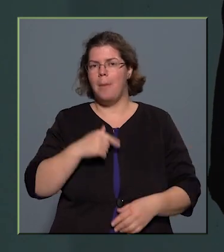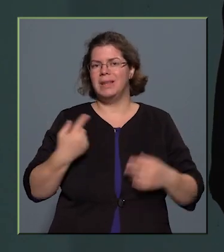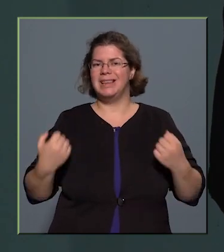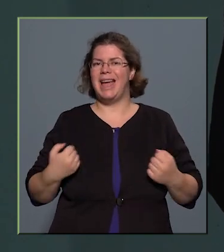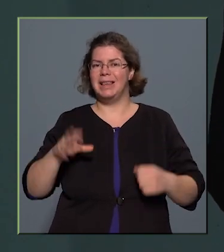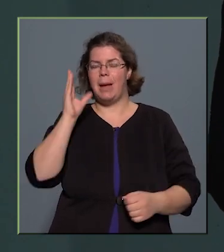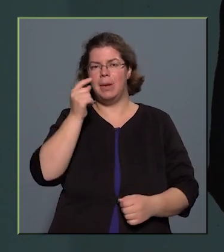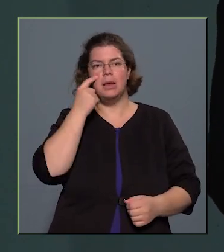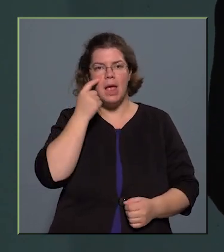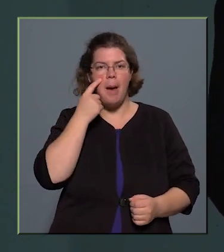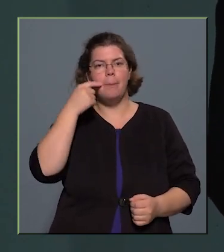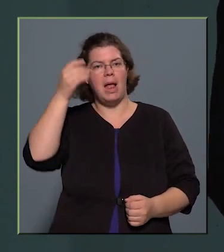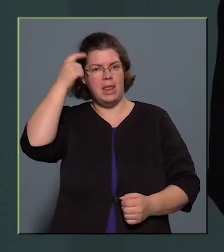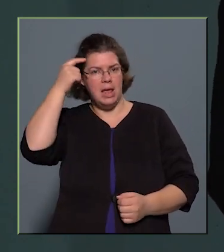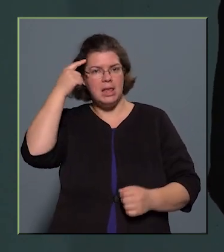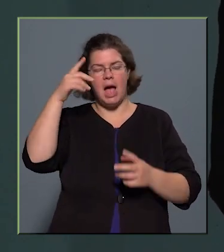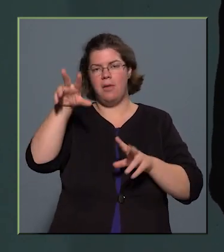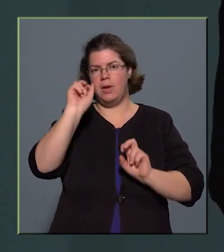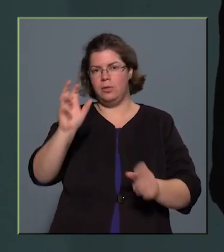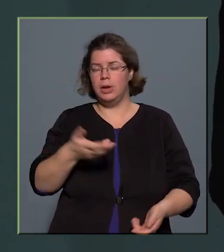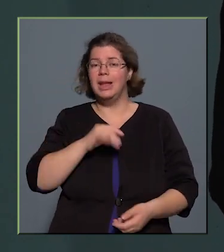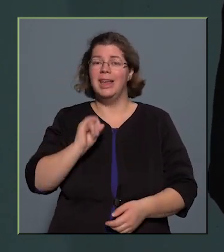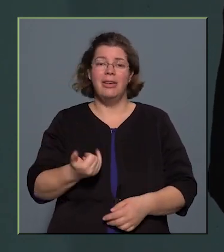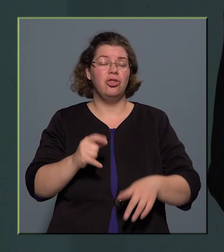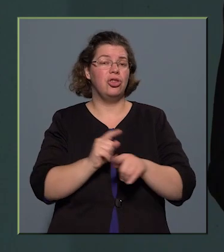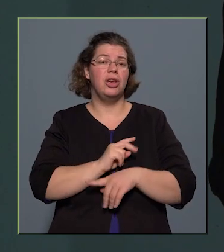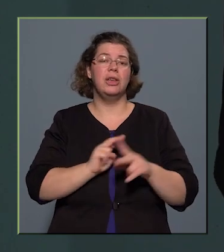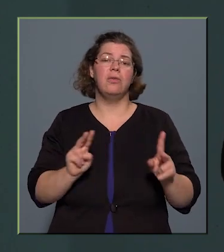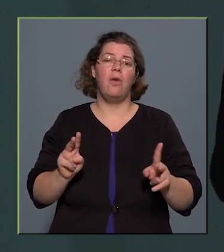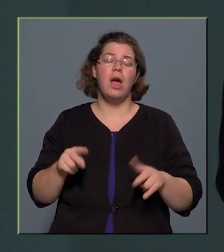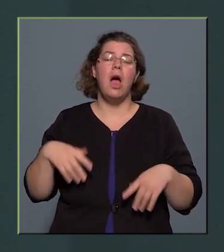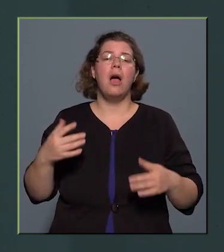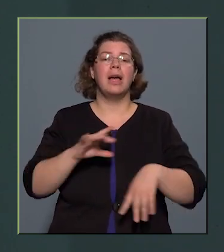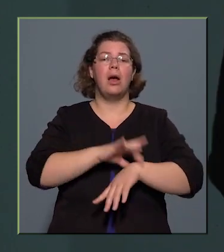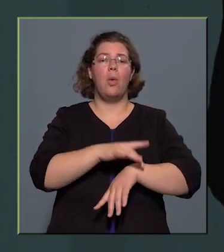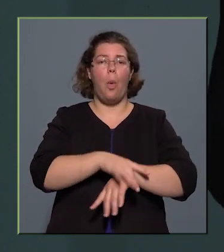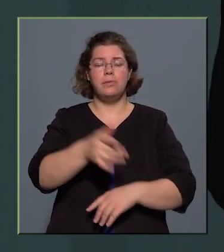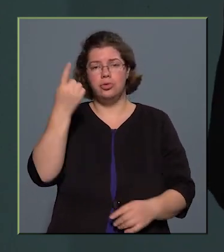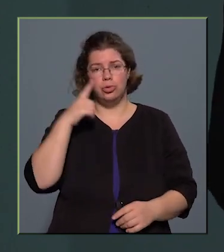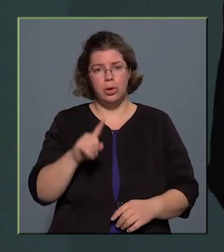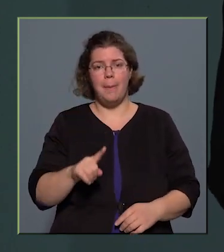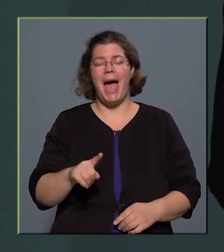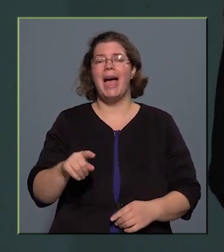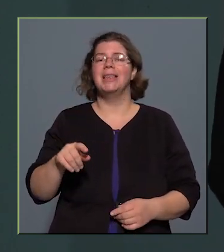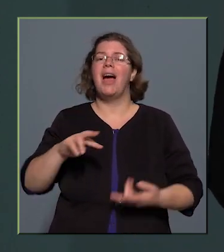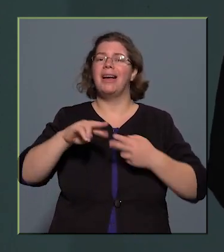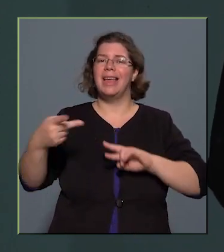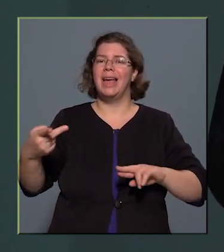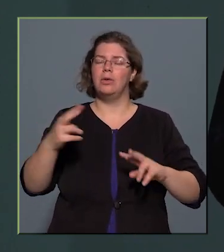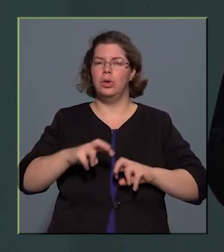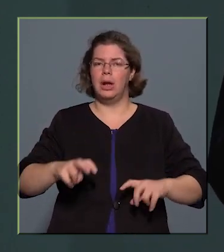emberi szemmel és emberi észsel felfogni. És így van akár az orvostudományban, a génkutatásban, vagy